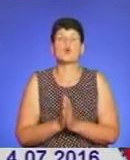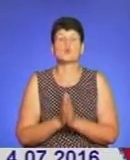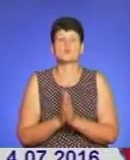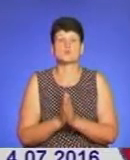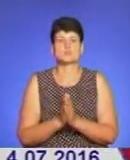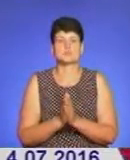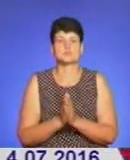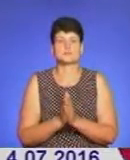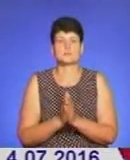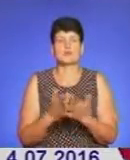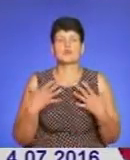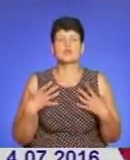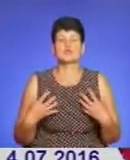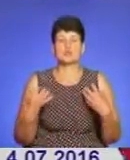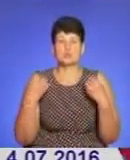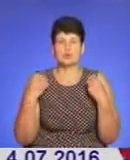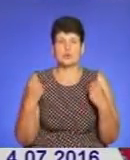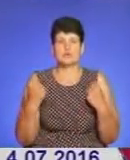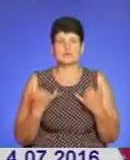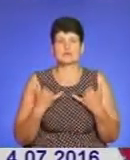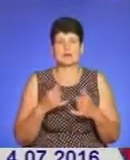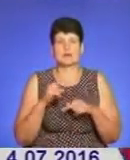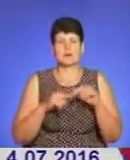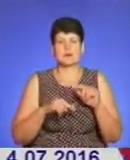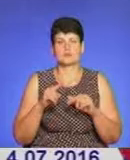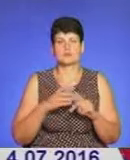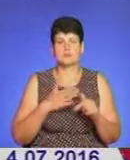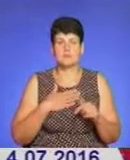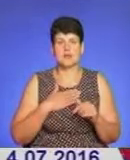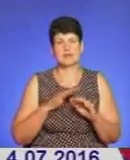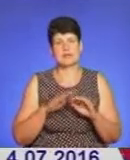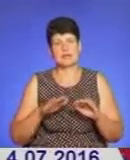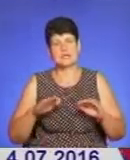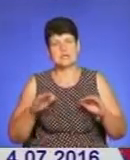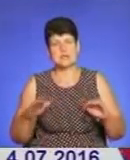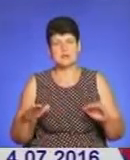Боже? Здоров'я для родини, для мене, для дітей.